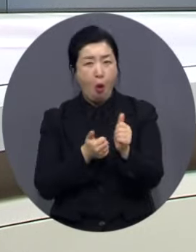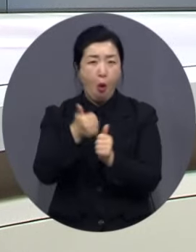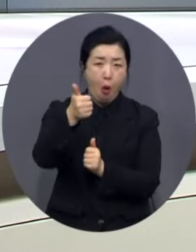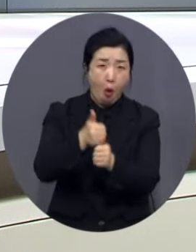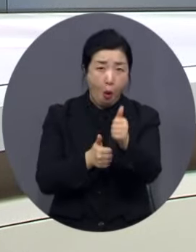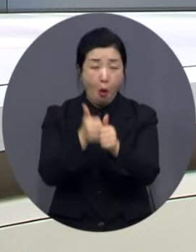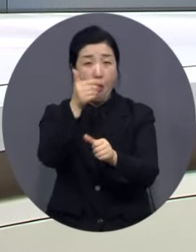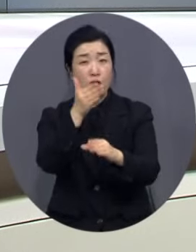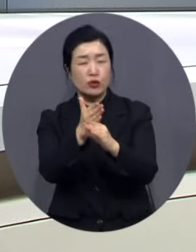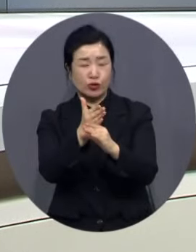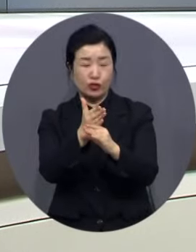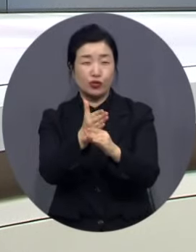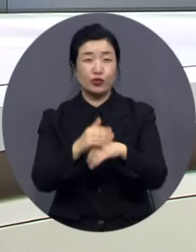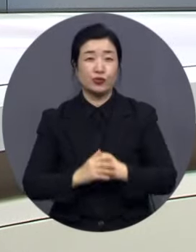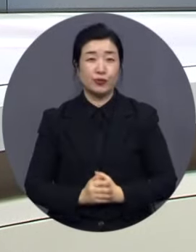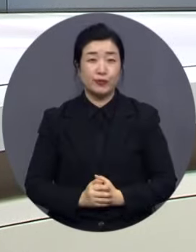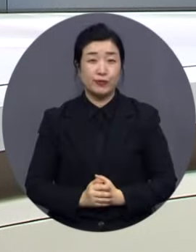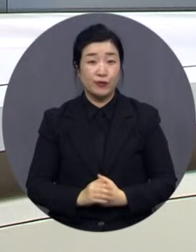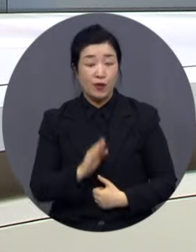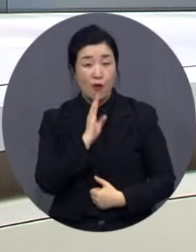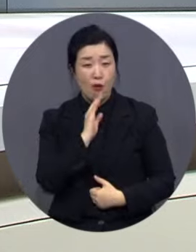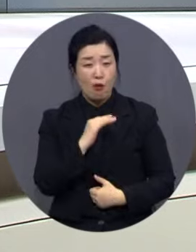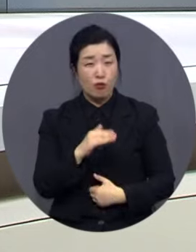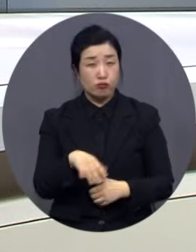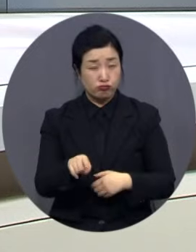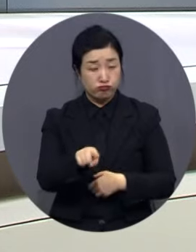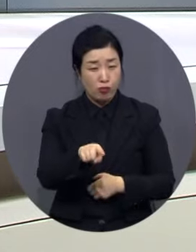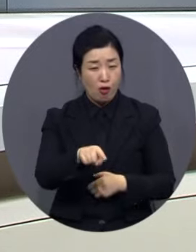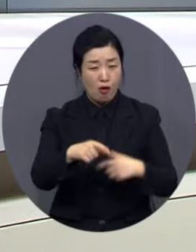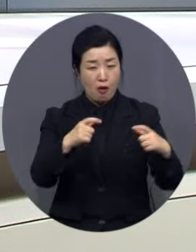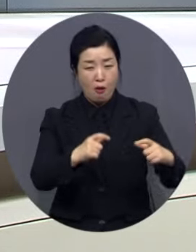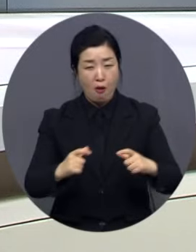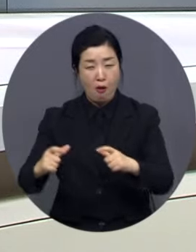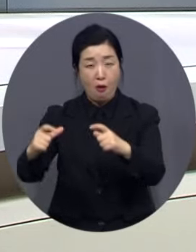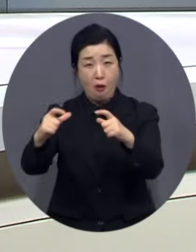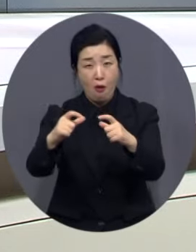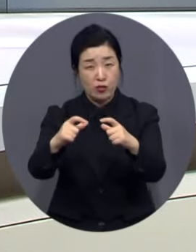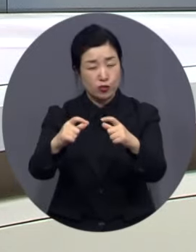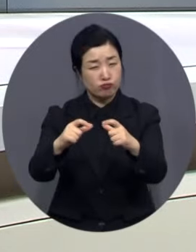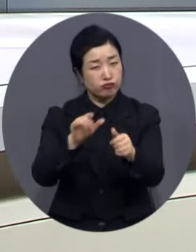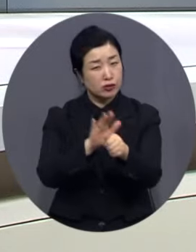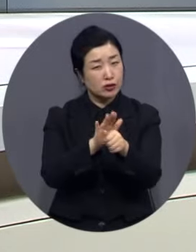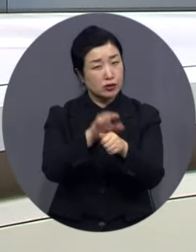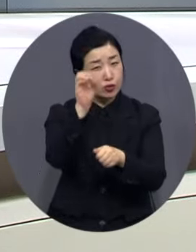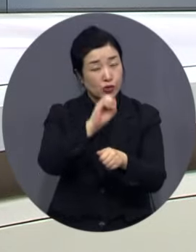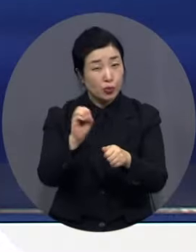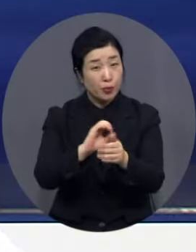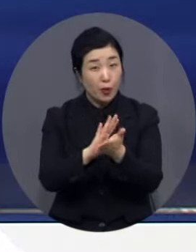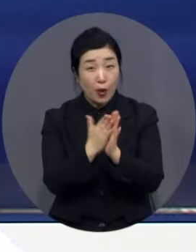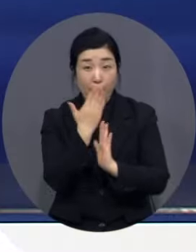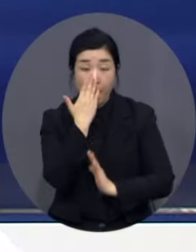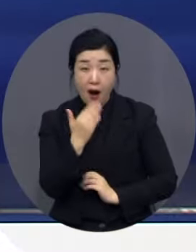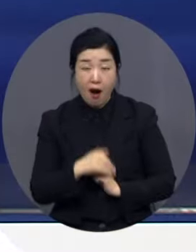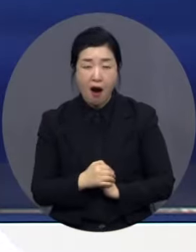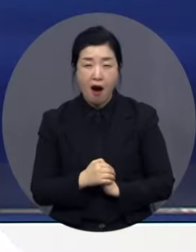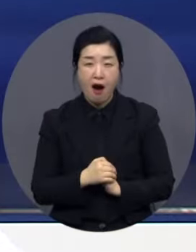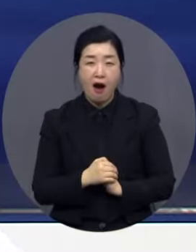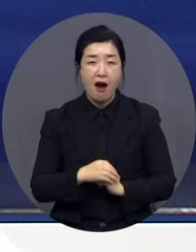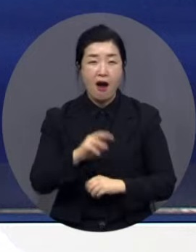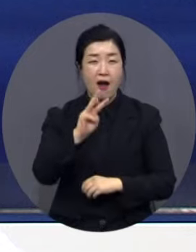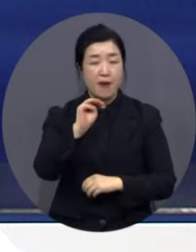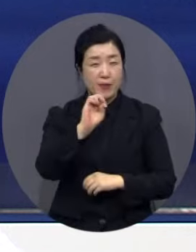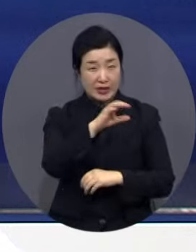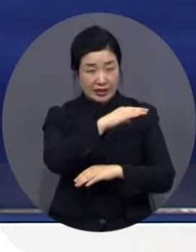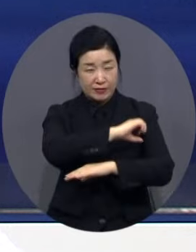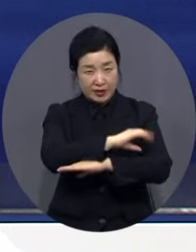펼쳐왔고 지금도 펼치고 있습니다만은 그동안 선거구별로 혹시 지지도 변화가 좀 있었습니까네 제주 MB 시등 언론 4사가 지난